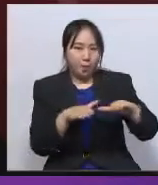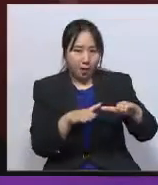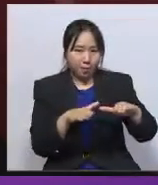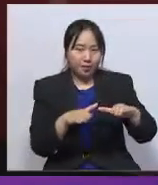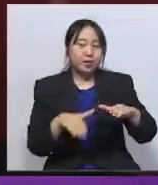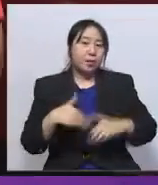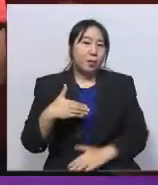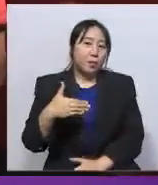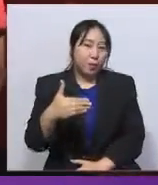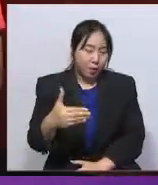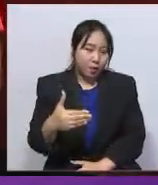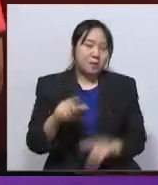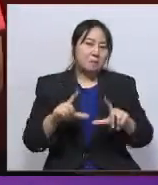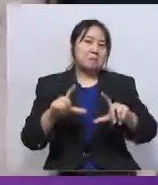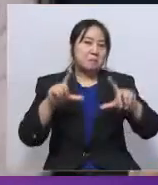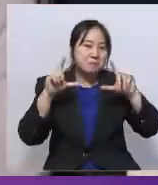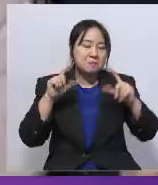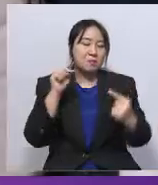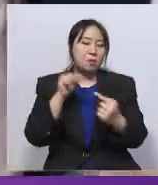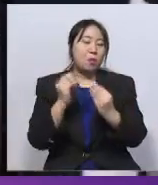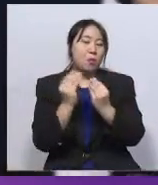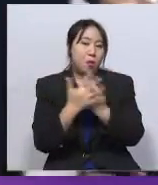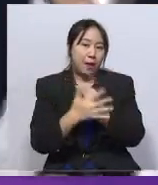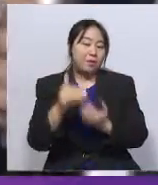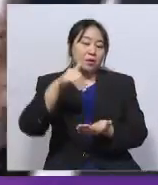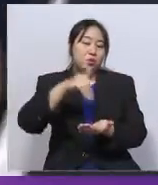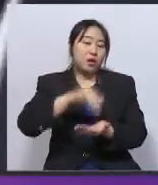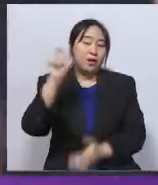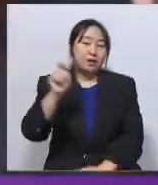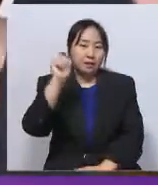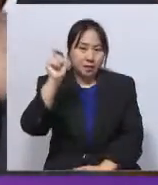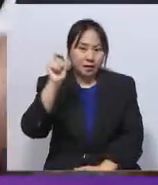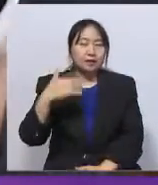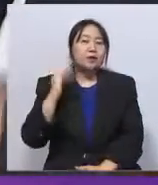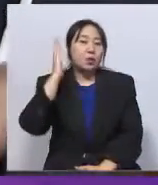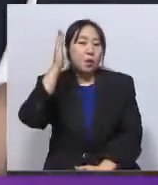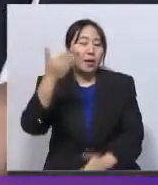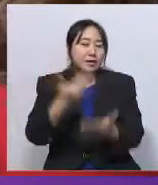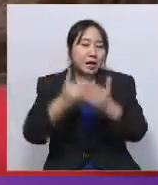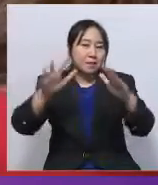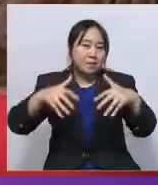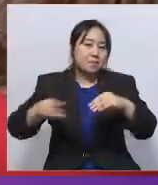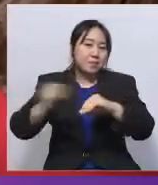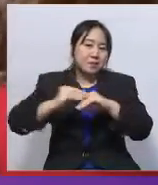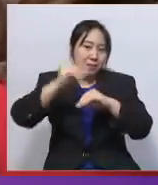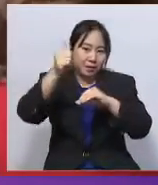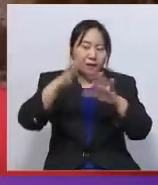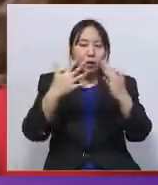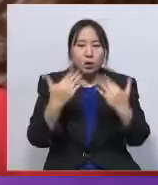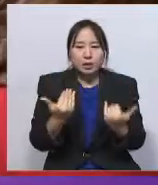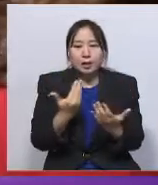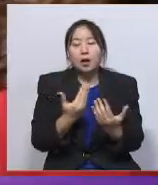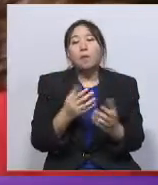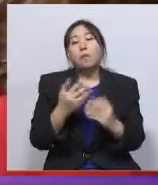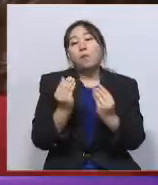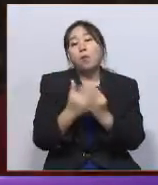าวขึ้นเป็นมหานครแห่งผลไม้และฮับแห่งเอเชียซึ่งจะมีส่วนนำไปสู่รายได้ที่เพิ่มขึ้นจากปัจจุบันที่มีมูลค่าส่ง